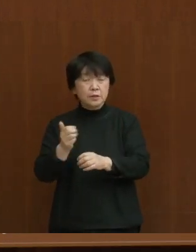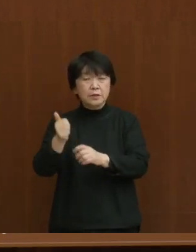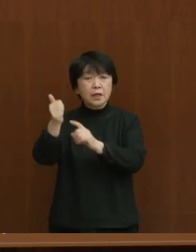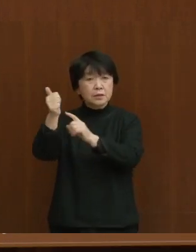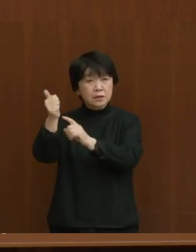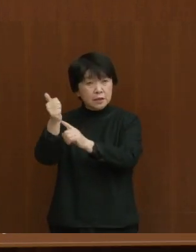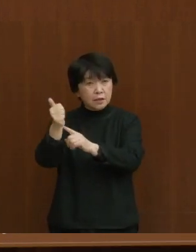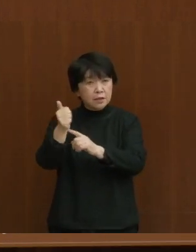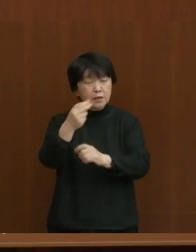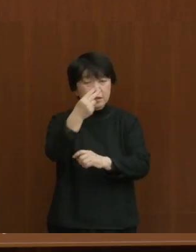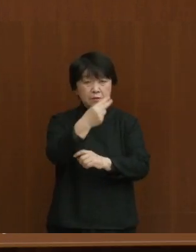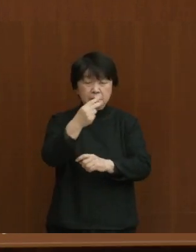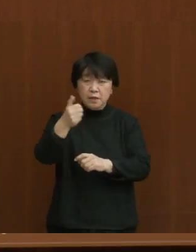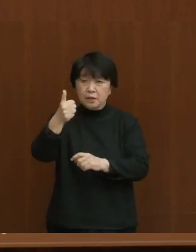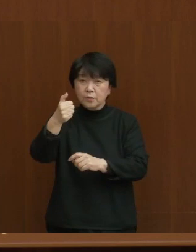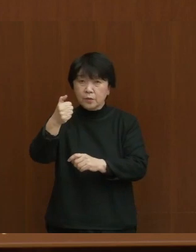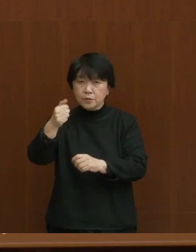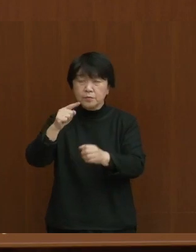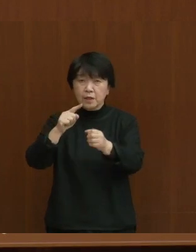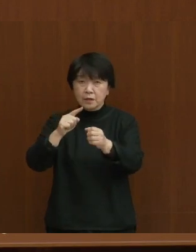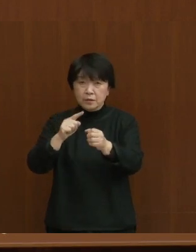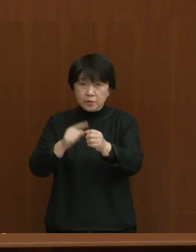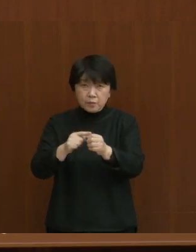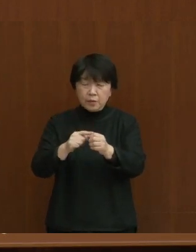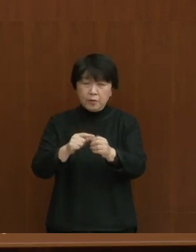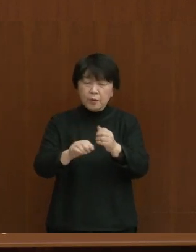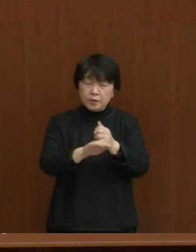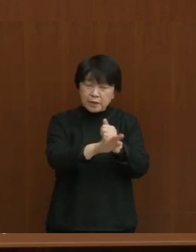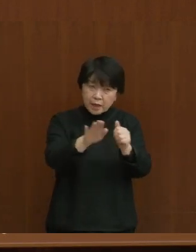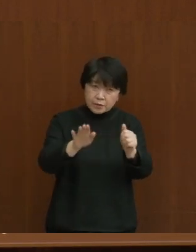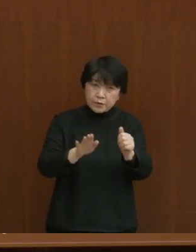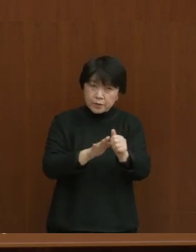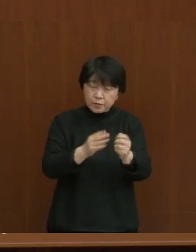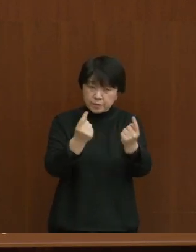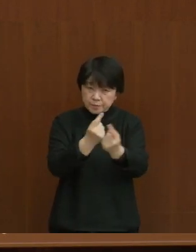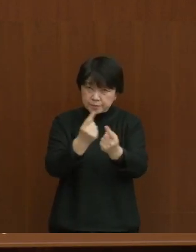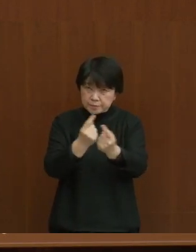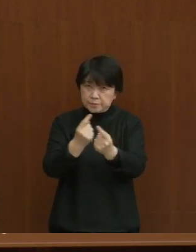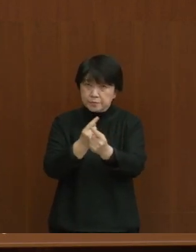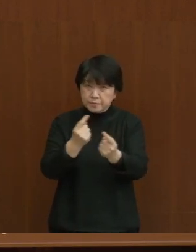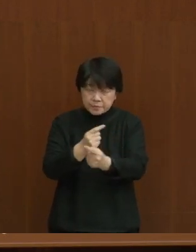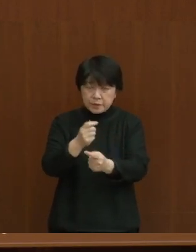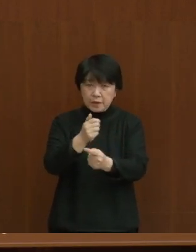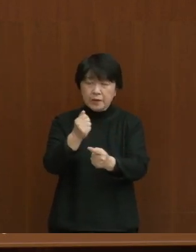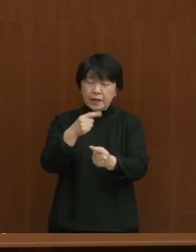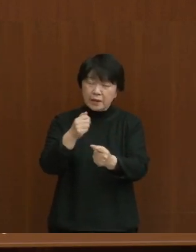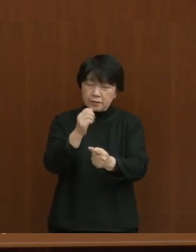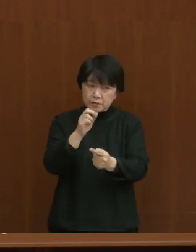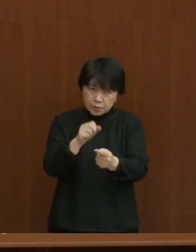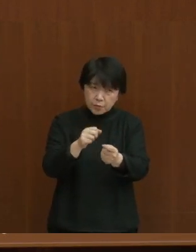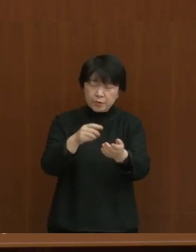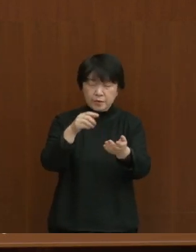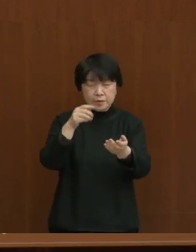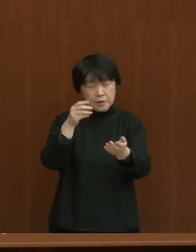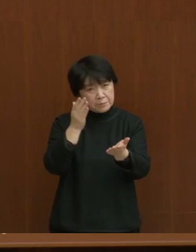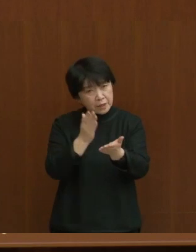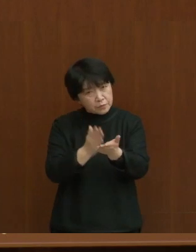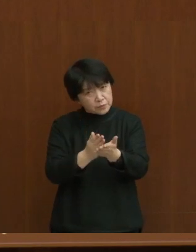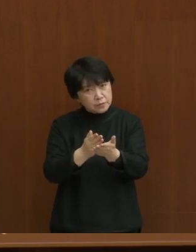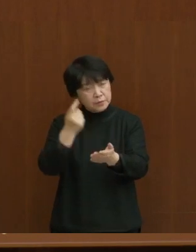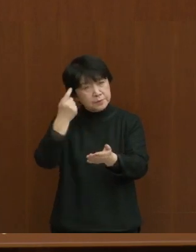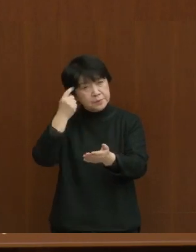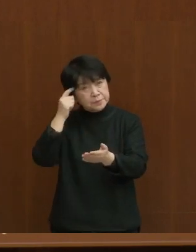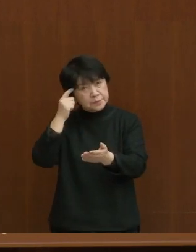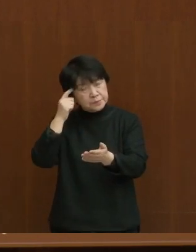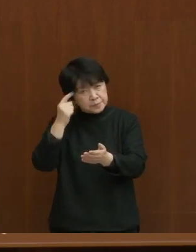2050年のカーボンニュートラル、脱炭素化社会の実現を目指すことを宣言し、脱炭素化に向